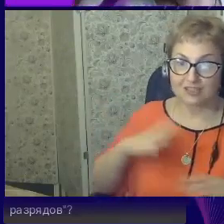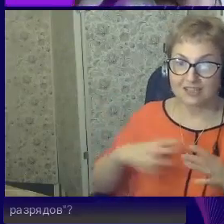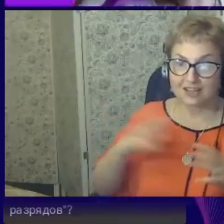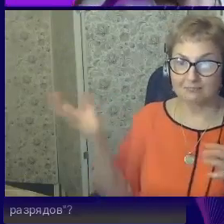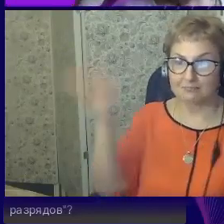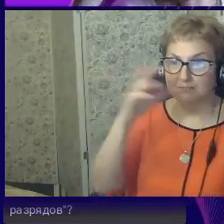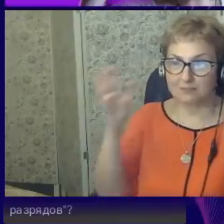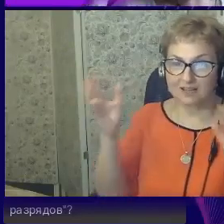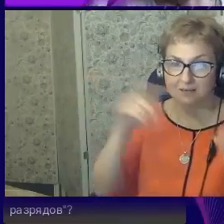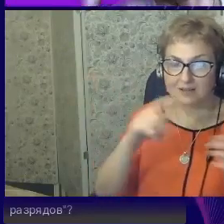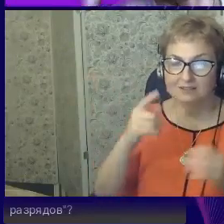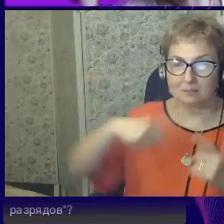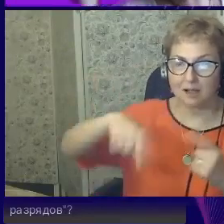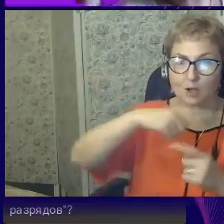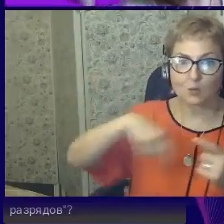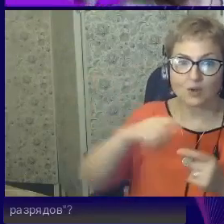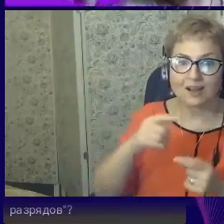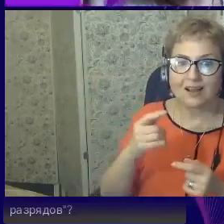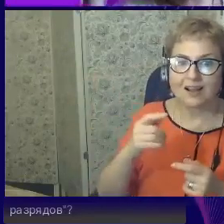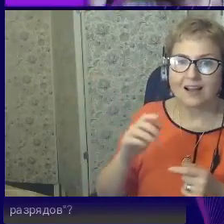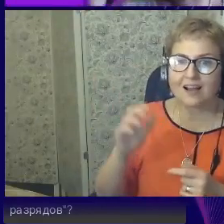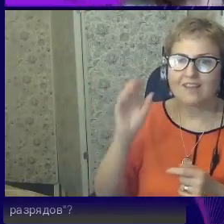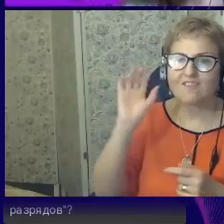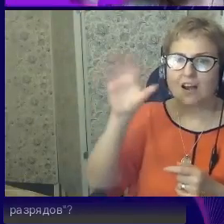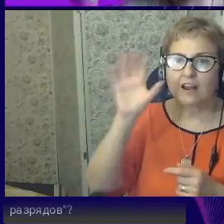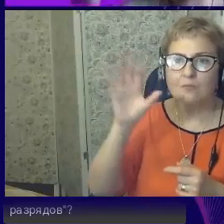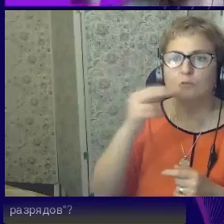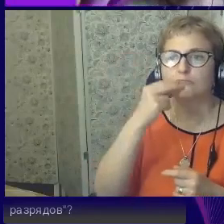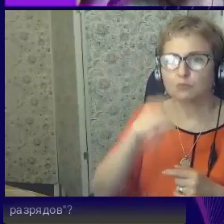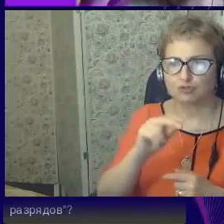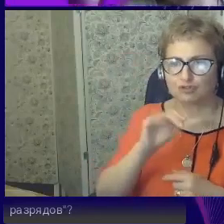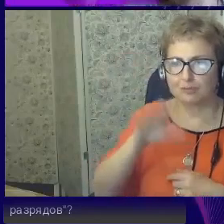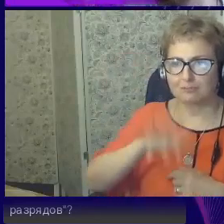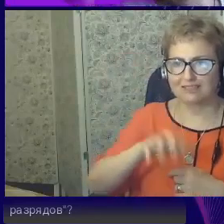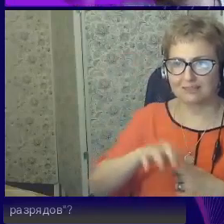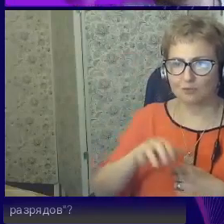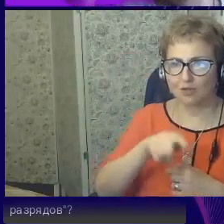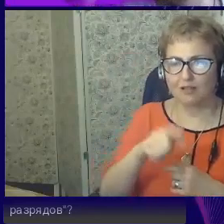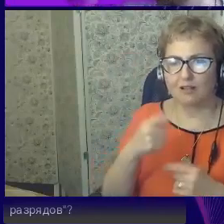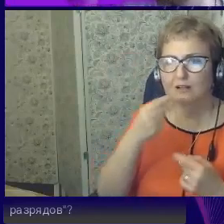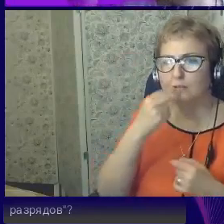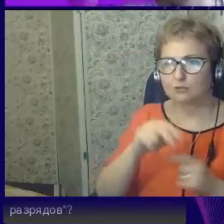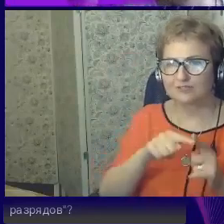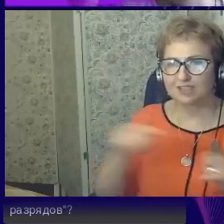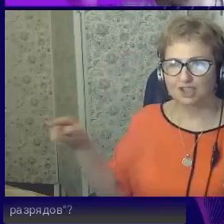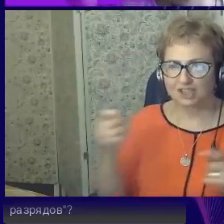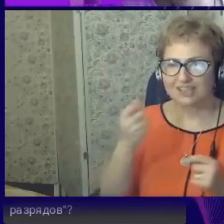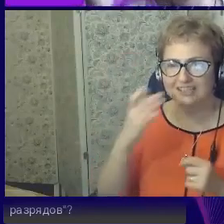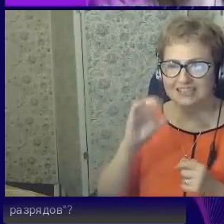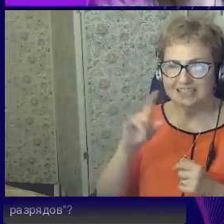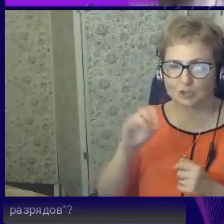мяч по кругу. Но волейбол сработал лучше, чем баскетбол. Он лучше показал себя в течение нескольких сезонов наших